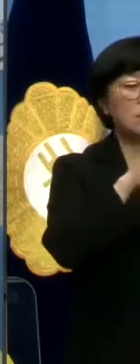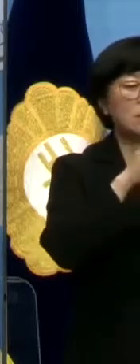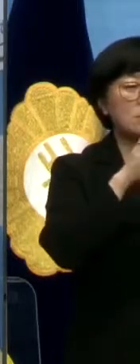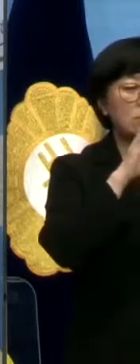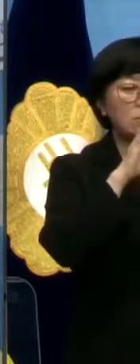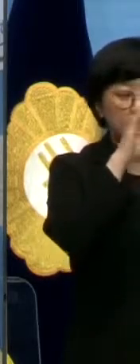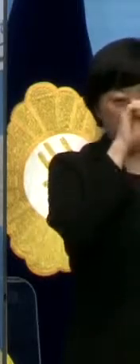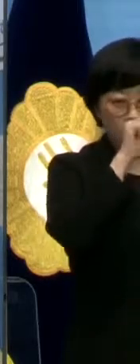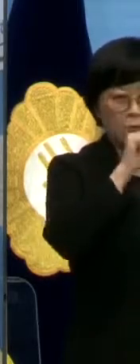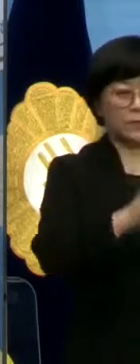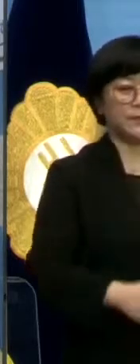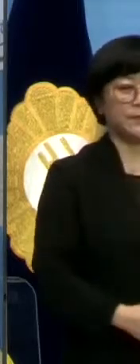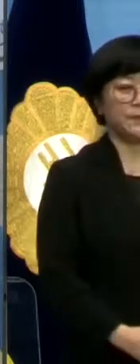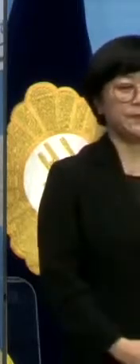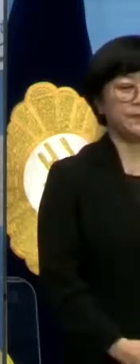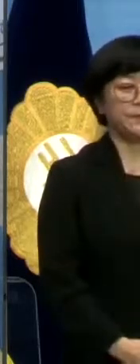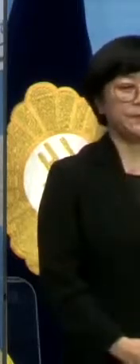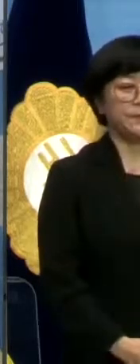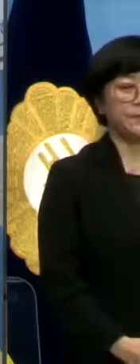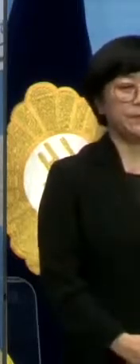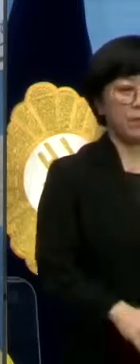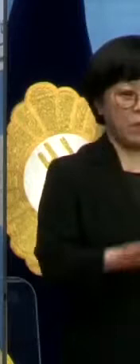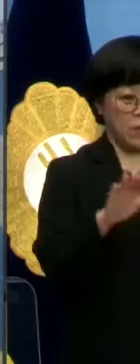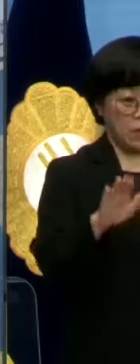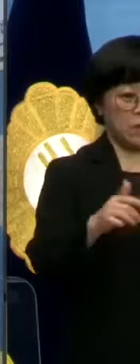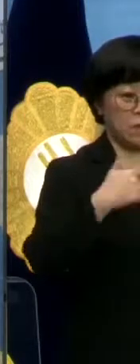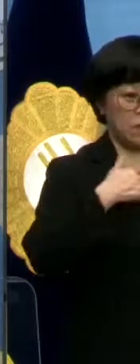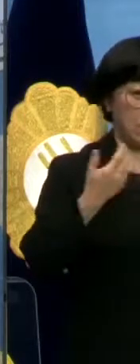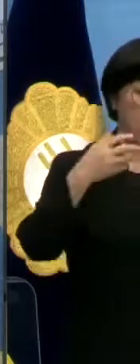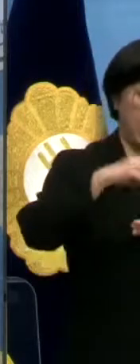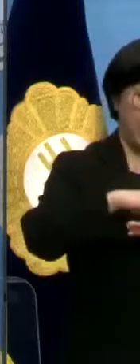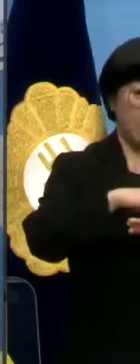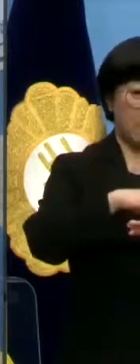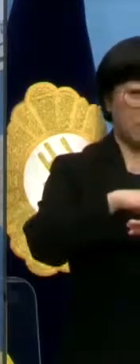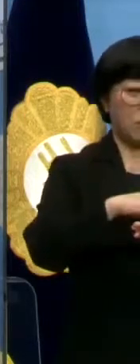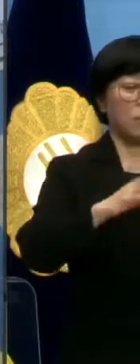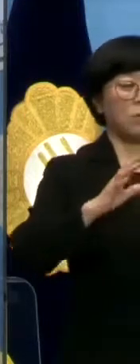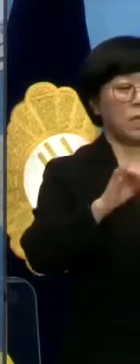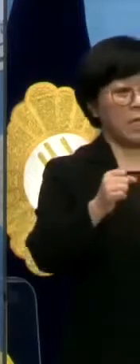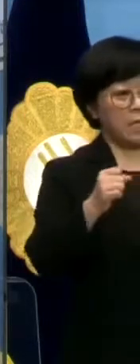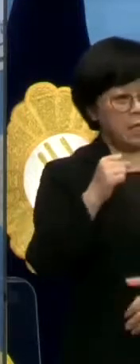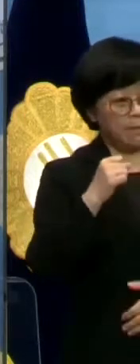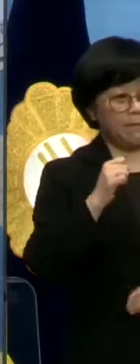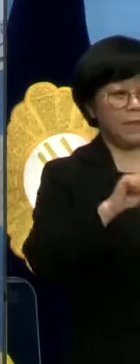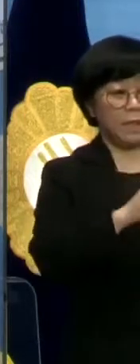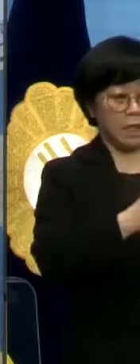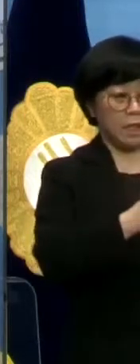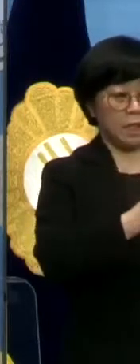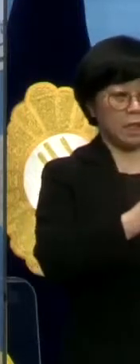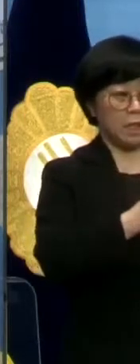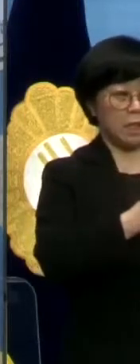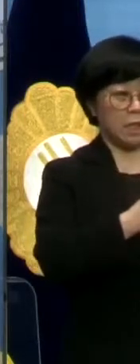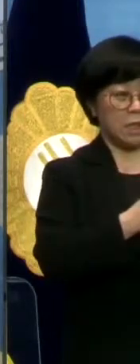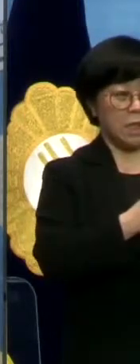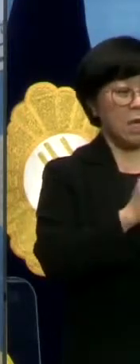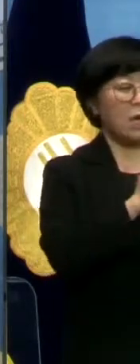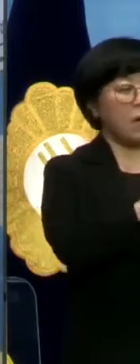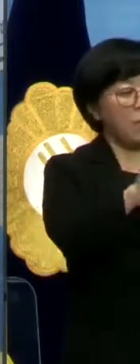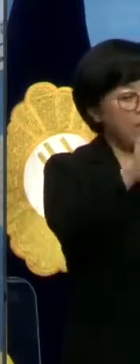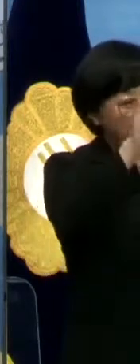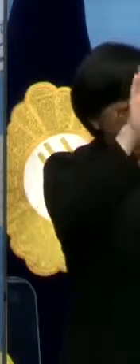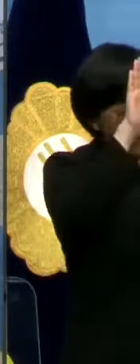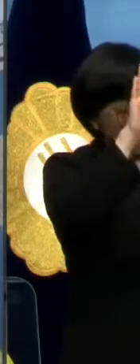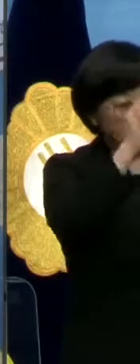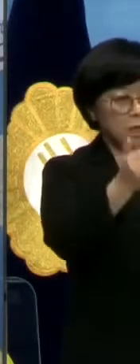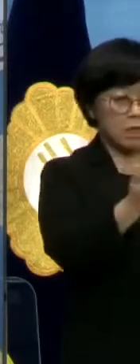있는 자세입니다. 현재 저를 포함한 국민의힘에서 발의한 감염병의 예방